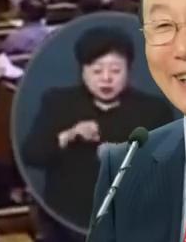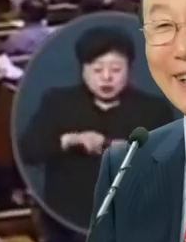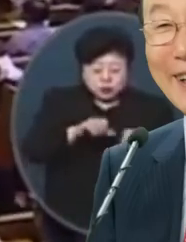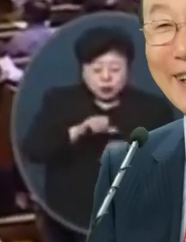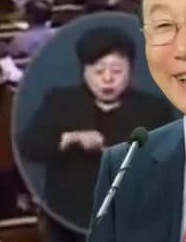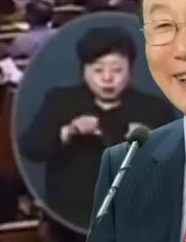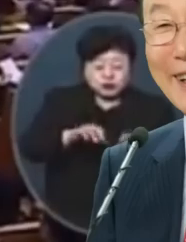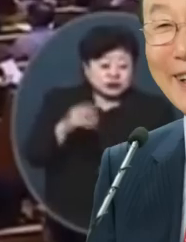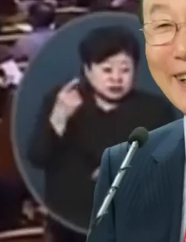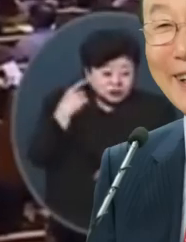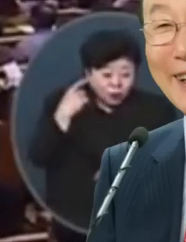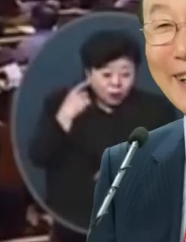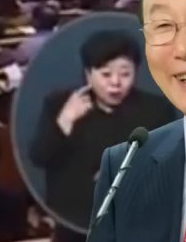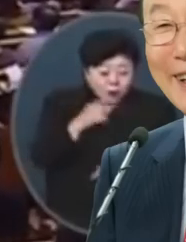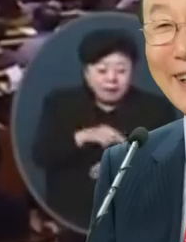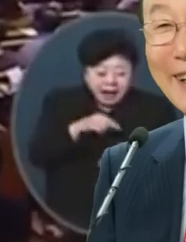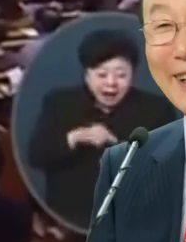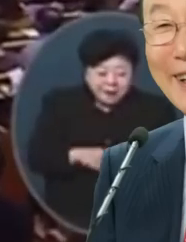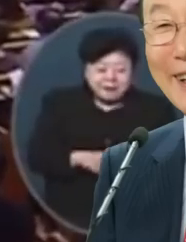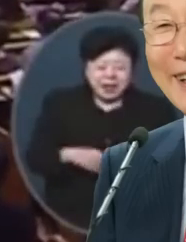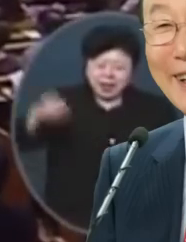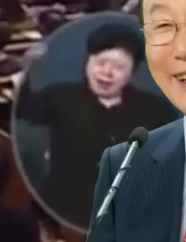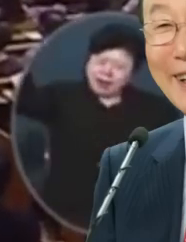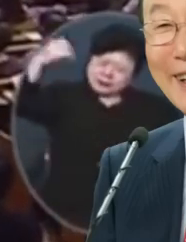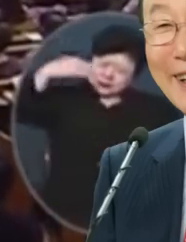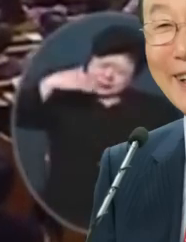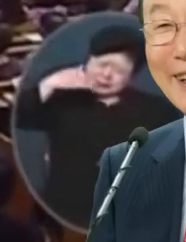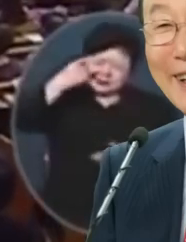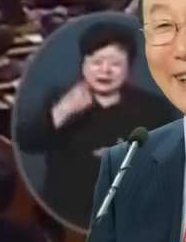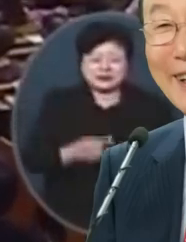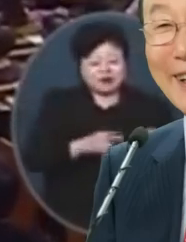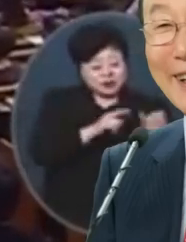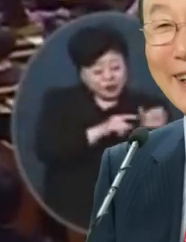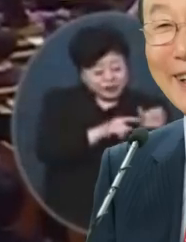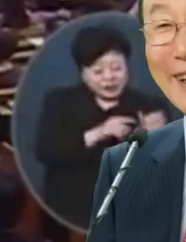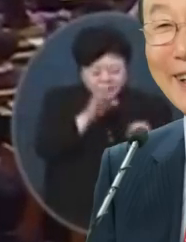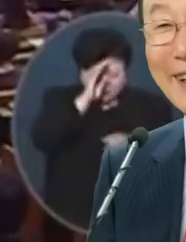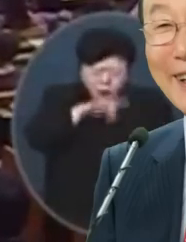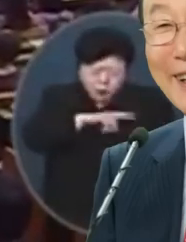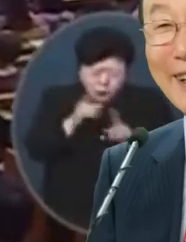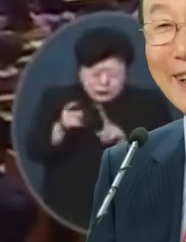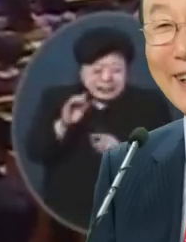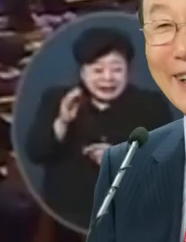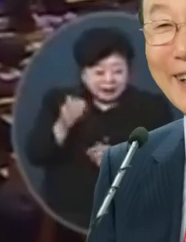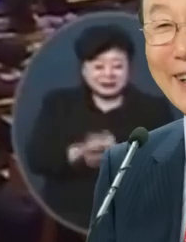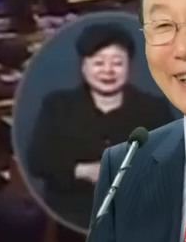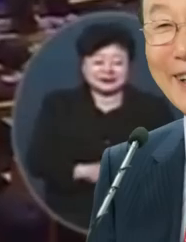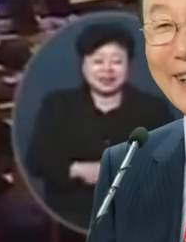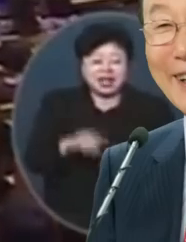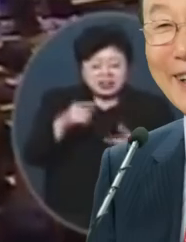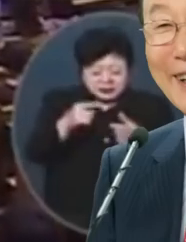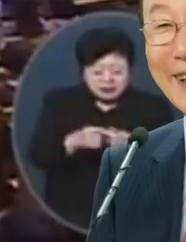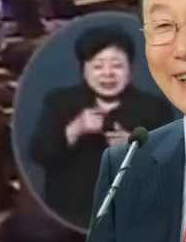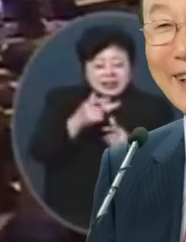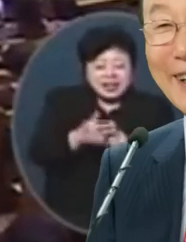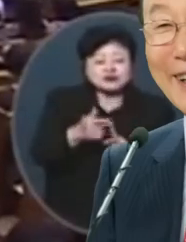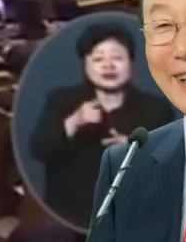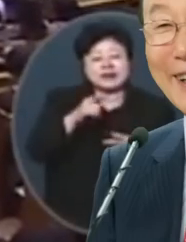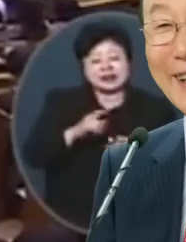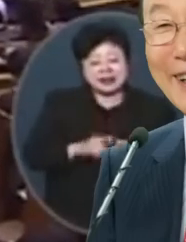들은 그 마음에 빛이 비치었습니다. 이 여인이 병을 치료받게 된 것은 첫째로 예수님에